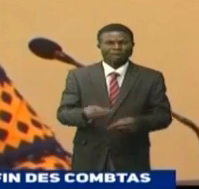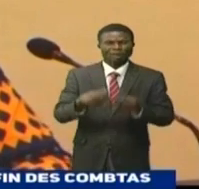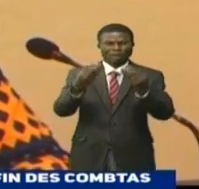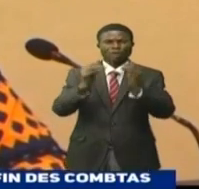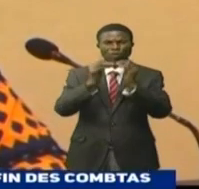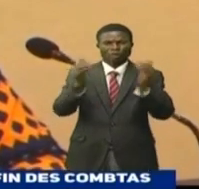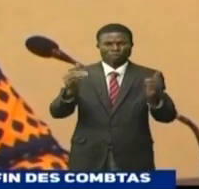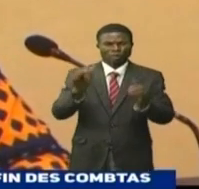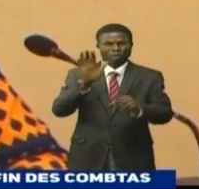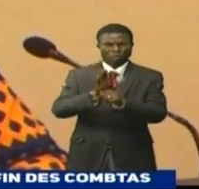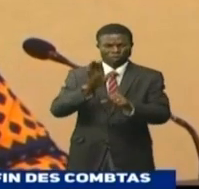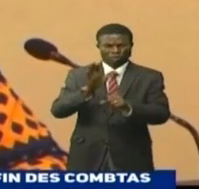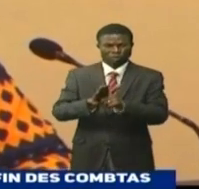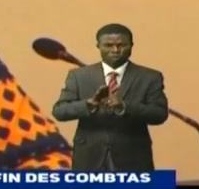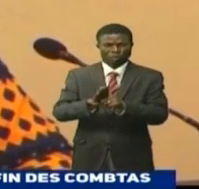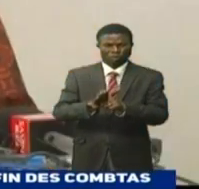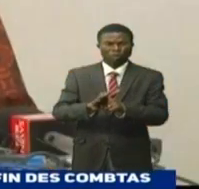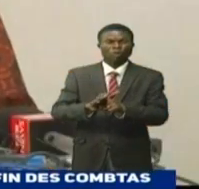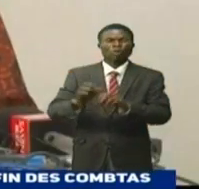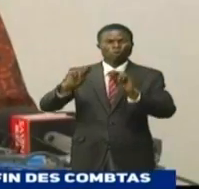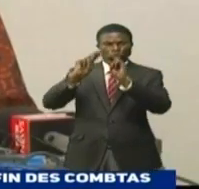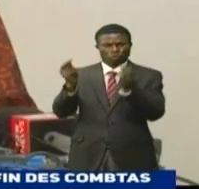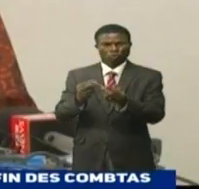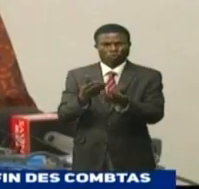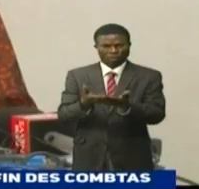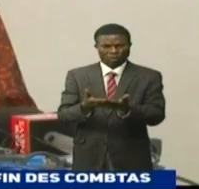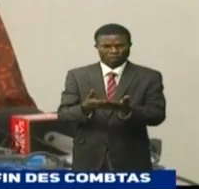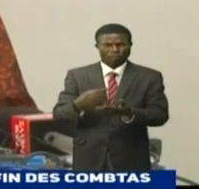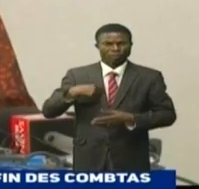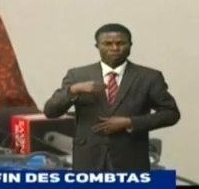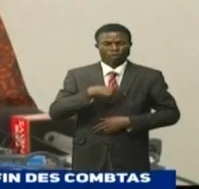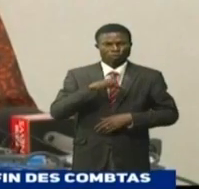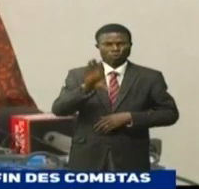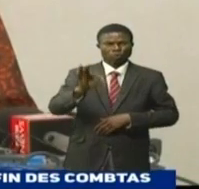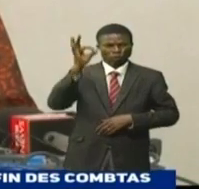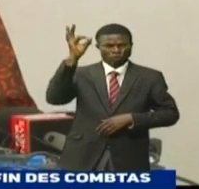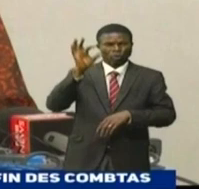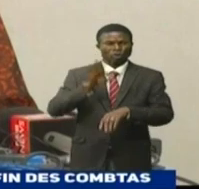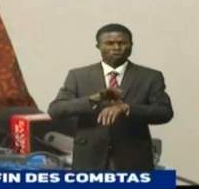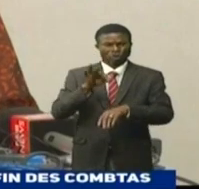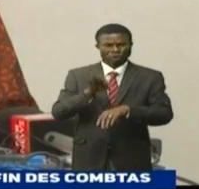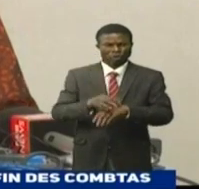les différentes parties nous avons eu cette opportunité